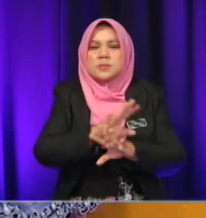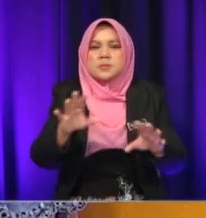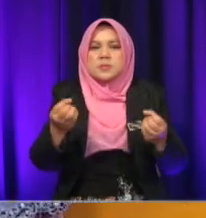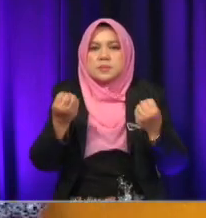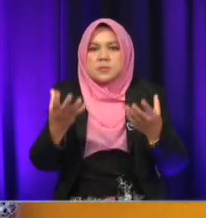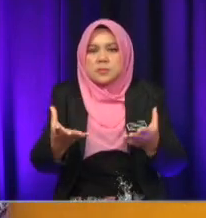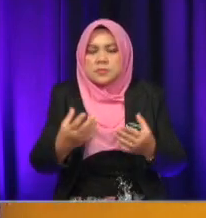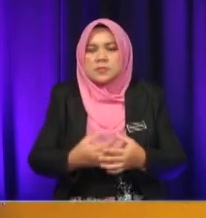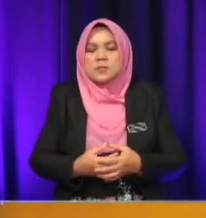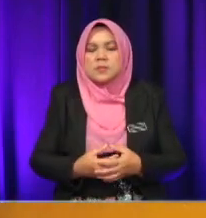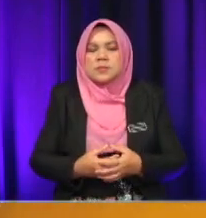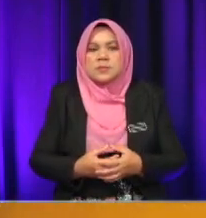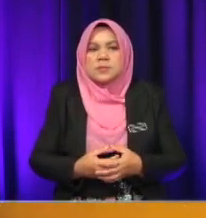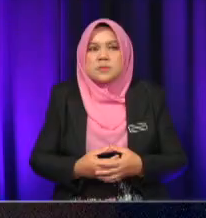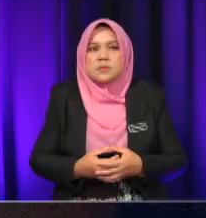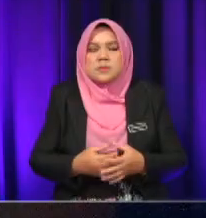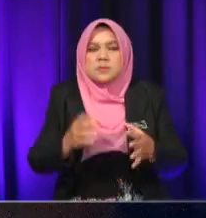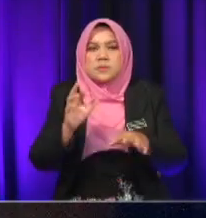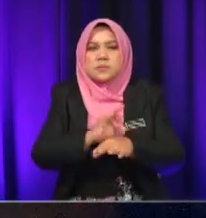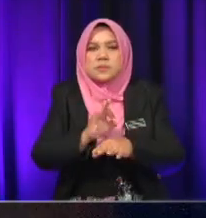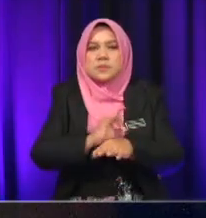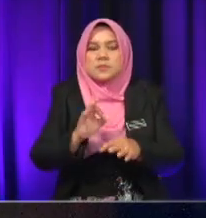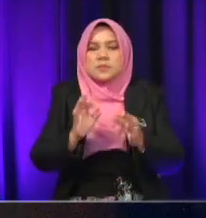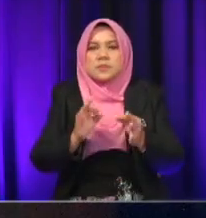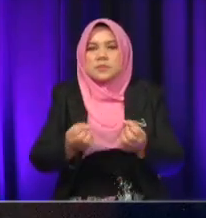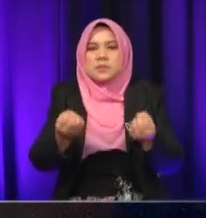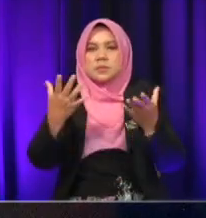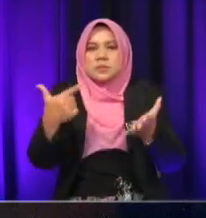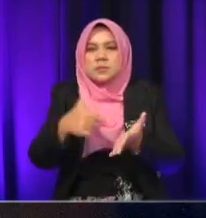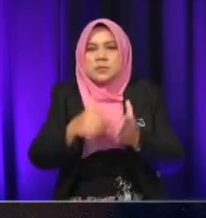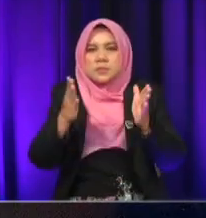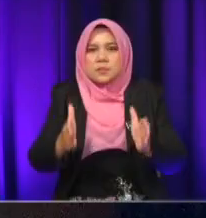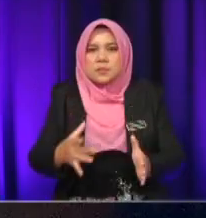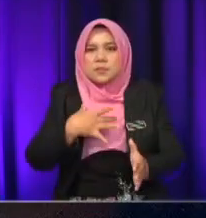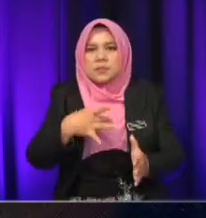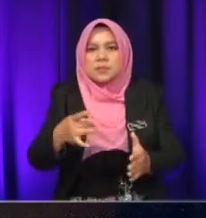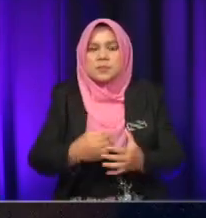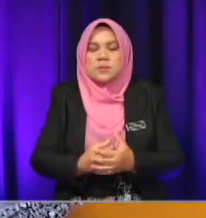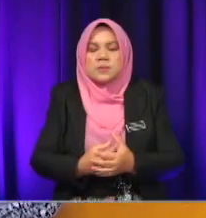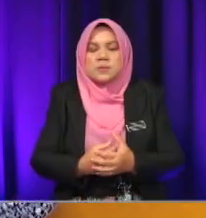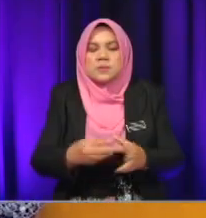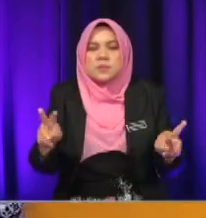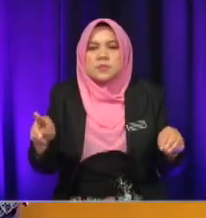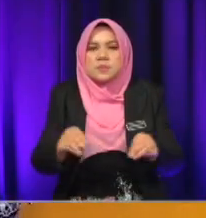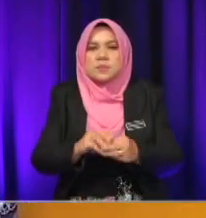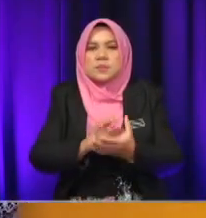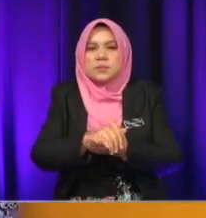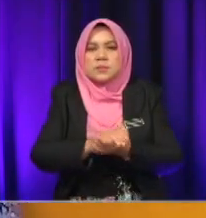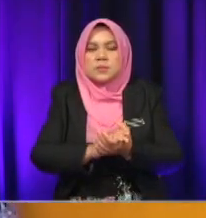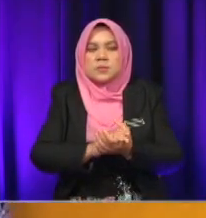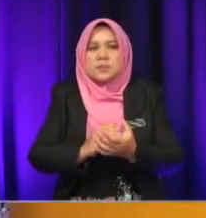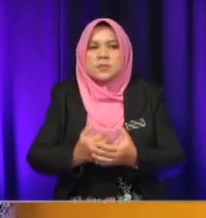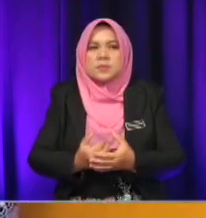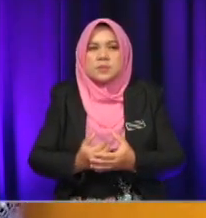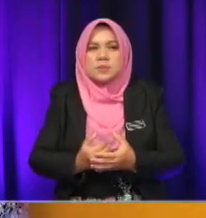banyak. Fungsi kalau banyak lagi orang suka kan, cikgu? Betul, sebab macam shampoo lah. Berapa? Betul.